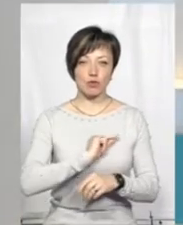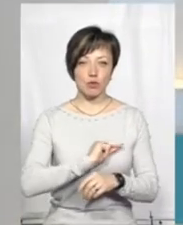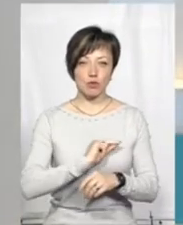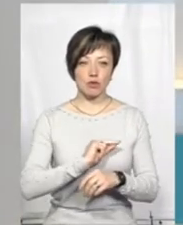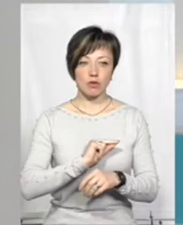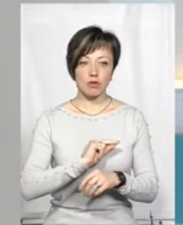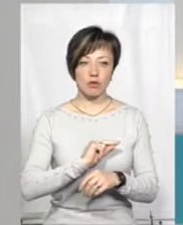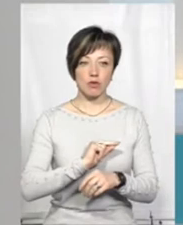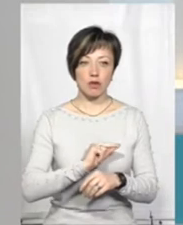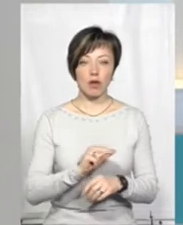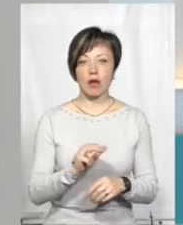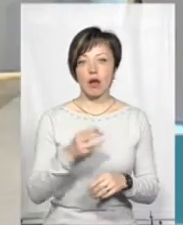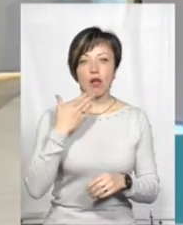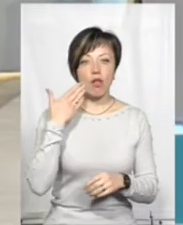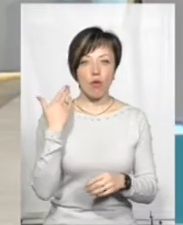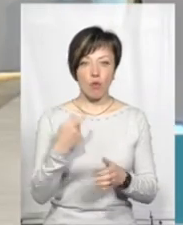працюють у форматі лоукост.